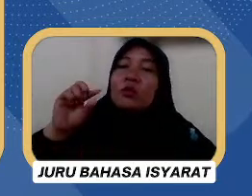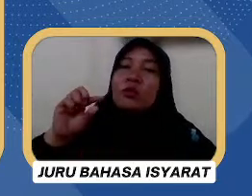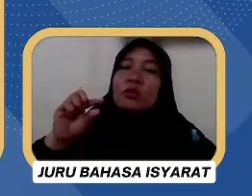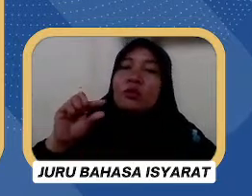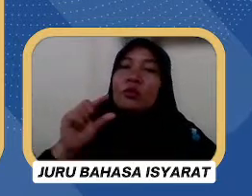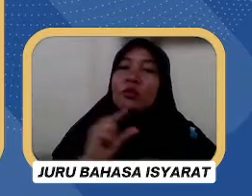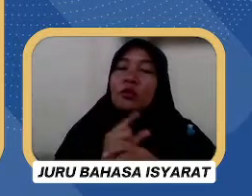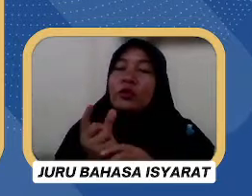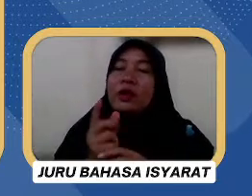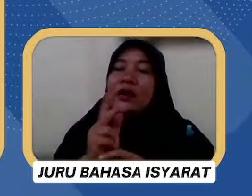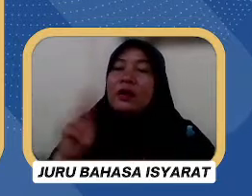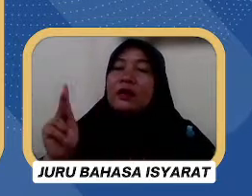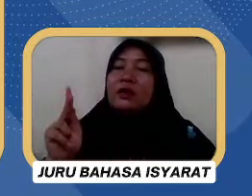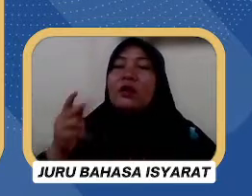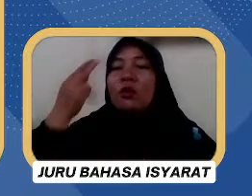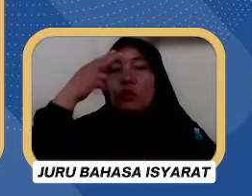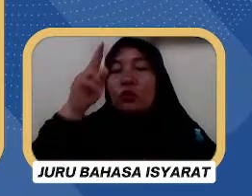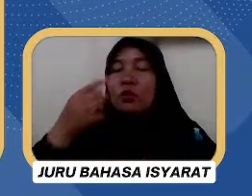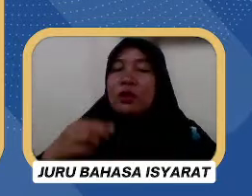Pembelajaran, sharing informasi,